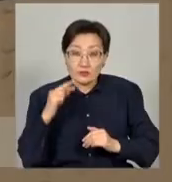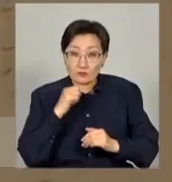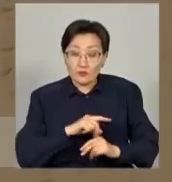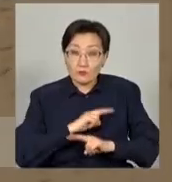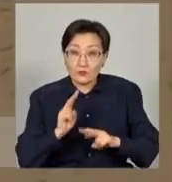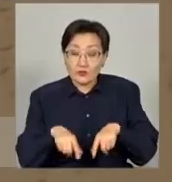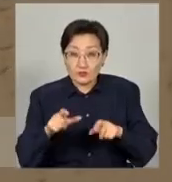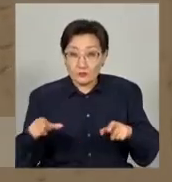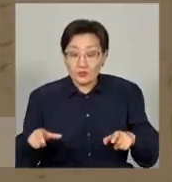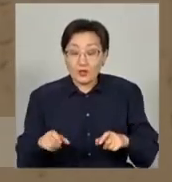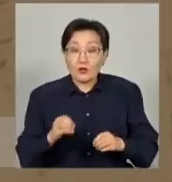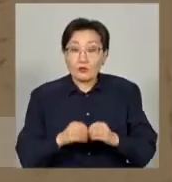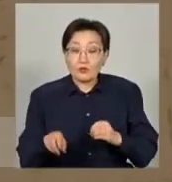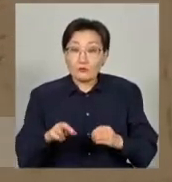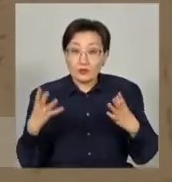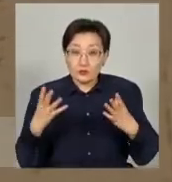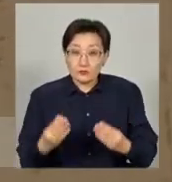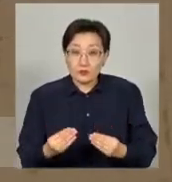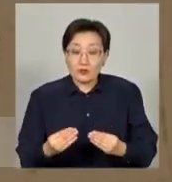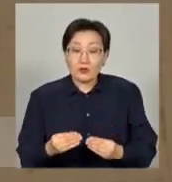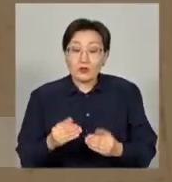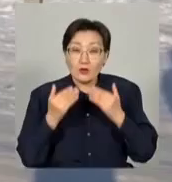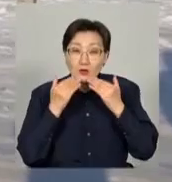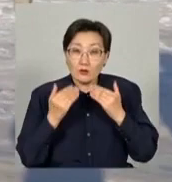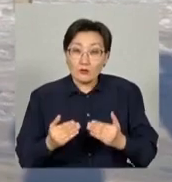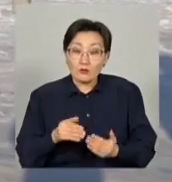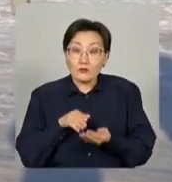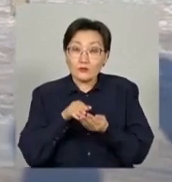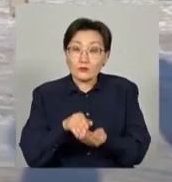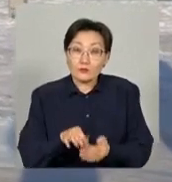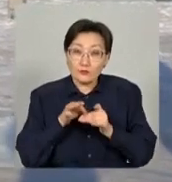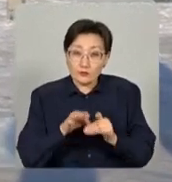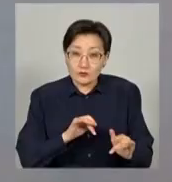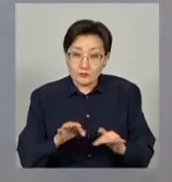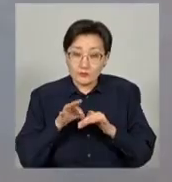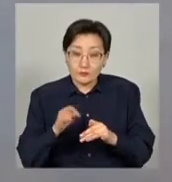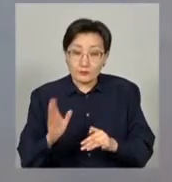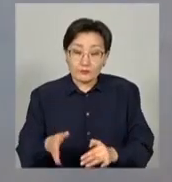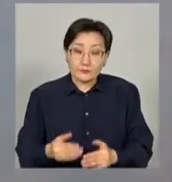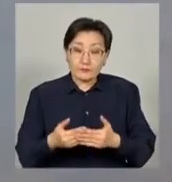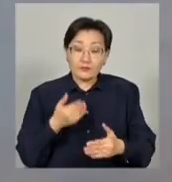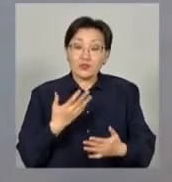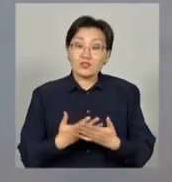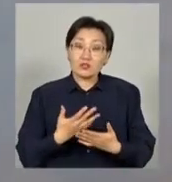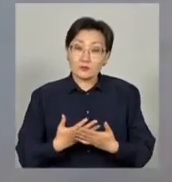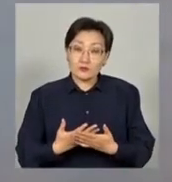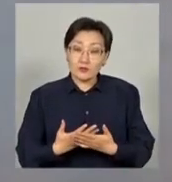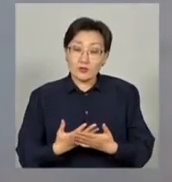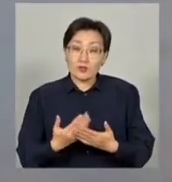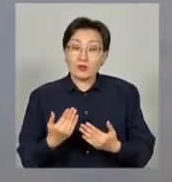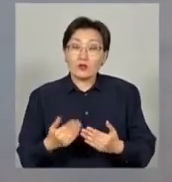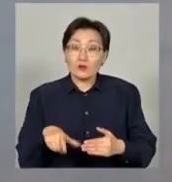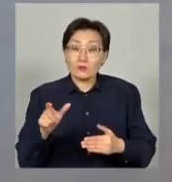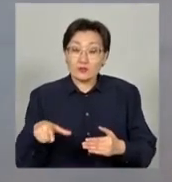дүниелік болғандарда 10 қаңтар күні ақтық сапарға шығарып салу рәсімі өтеді. Алдын ала болжам бойынша олар